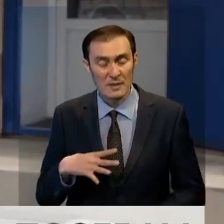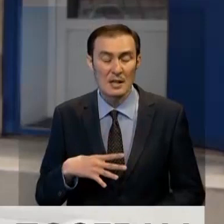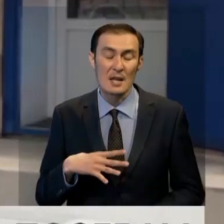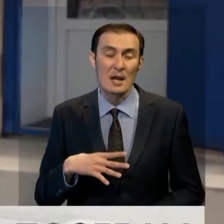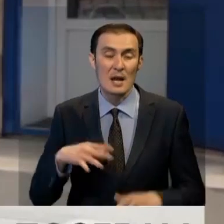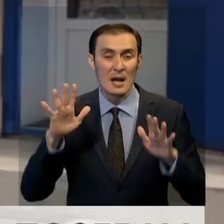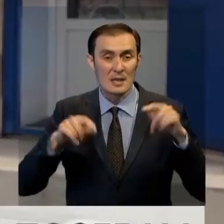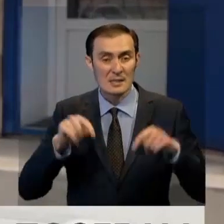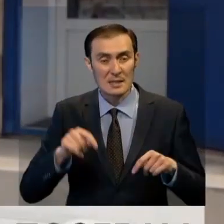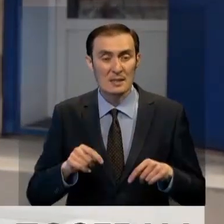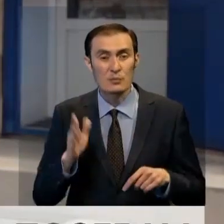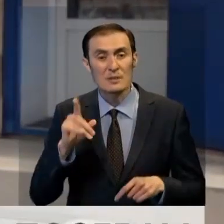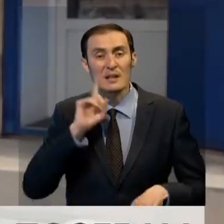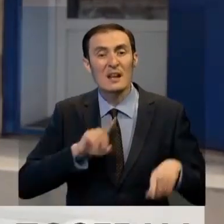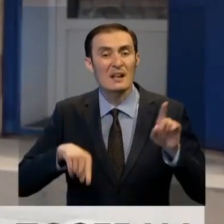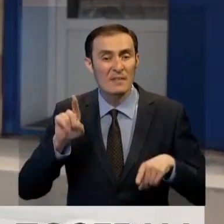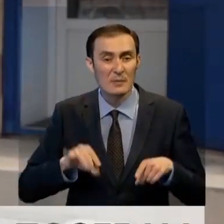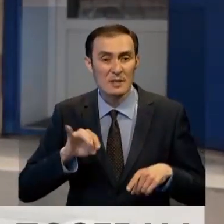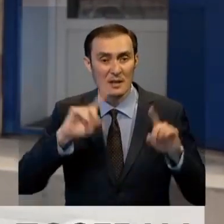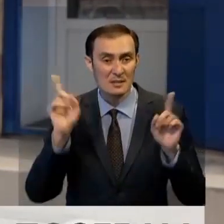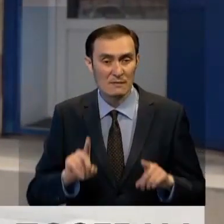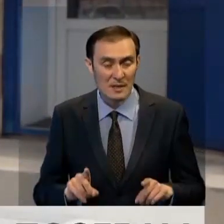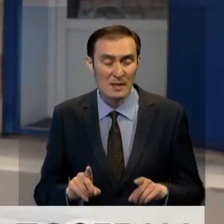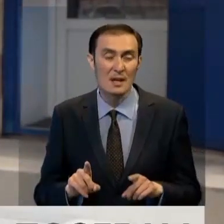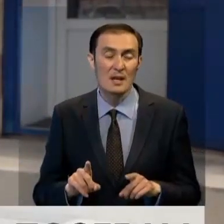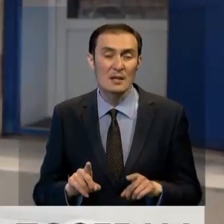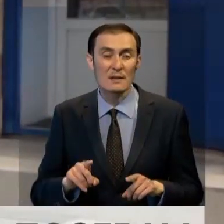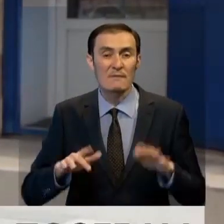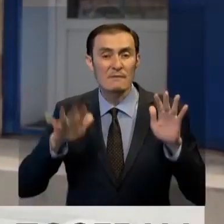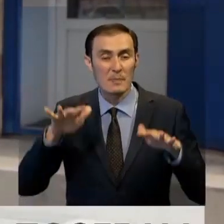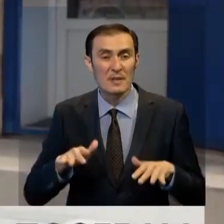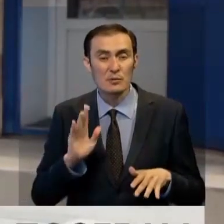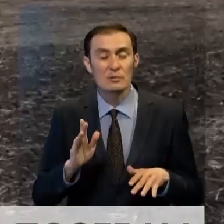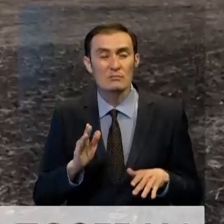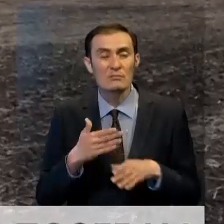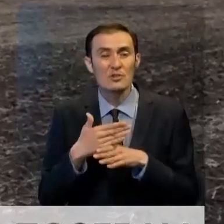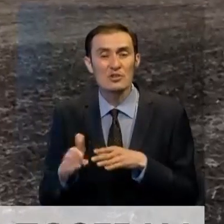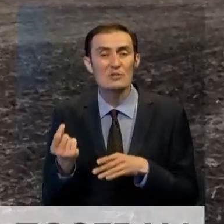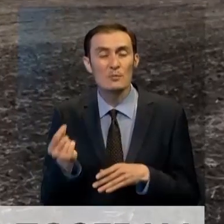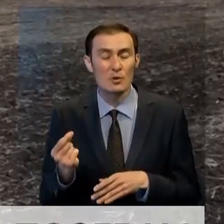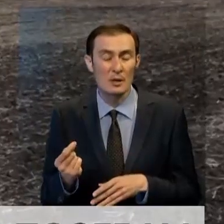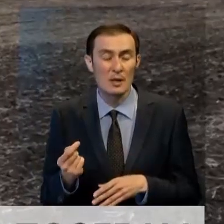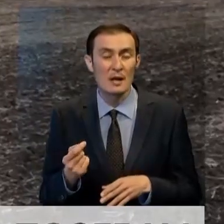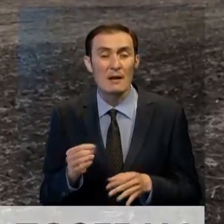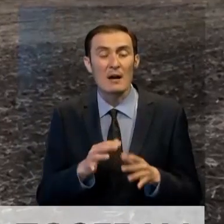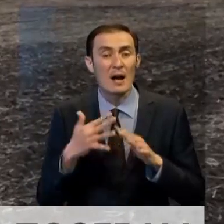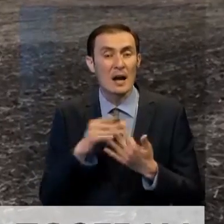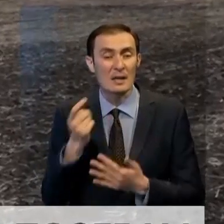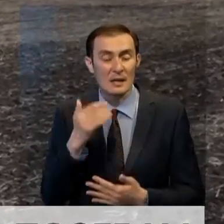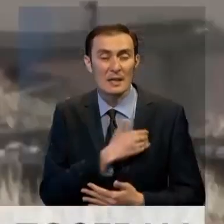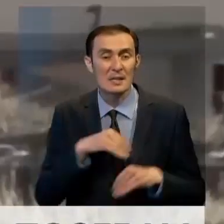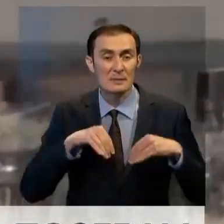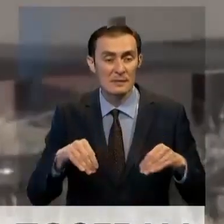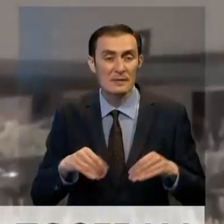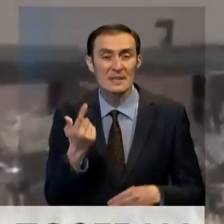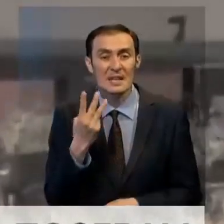Осадки прогнозируются кратковременного и грозового характера, то есть выпадать будут локально. В целом аграрии региона планируют засеять